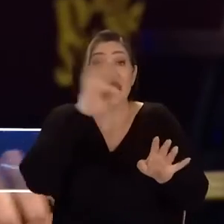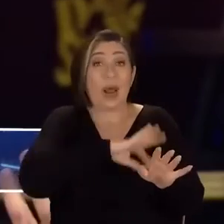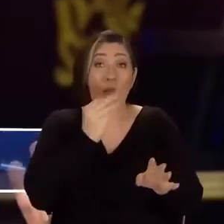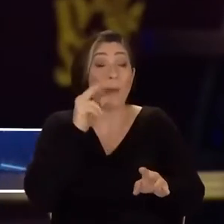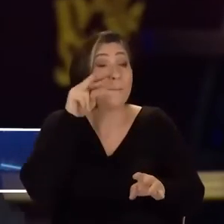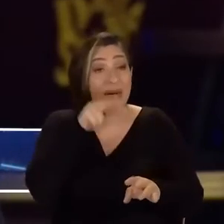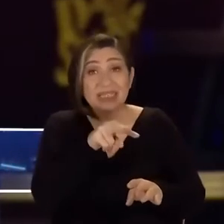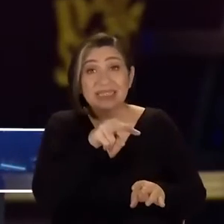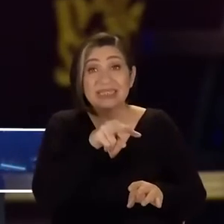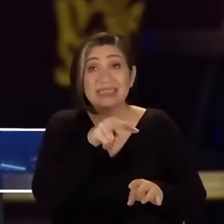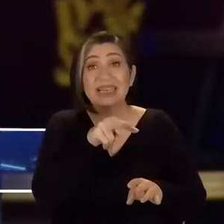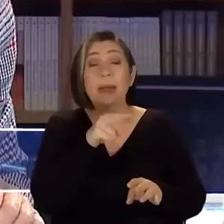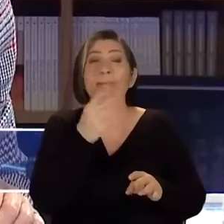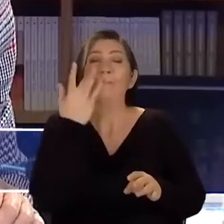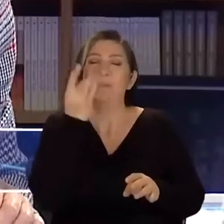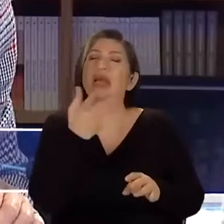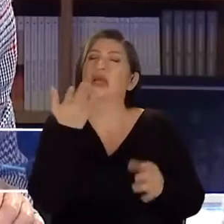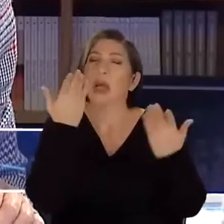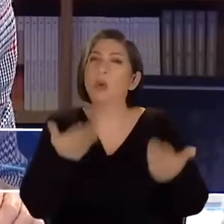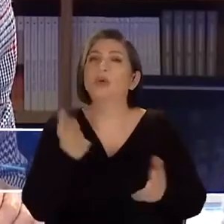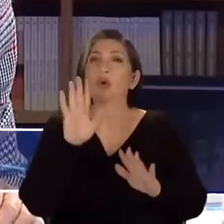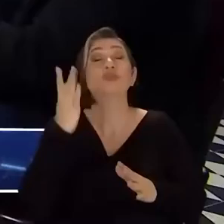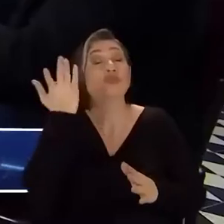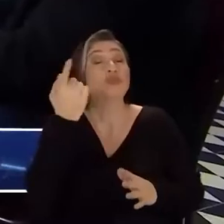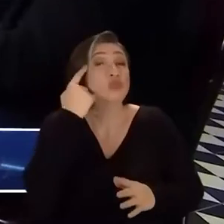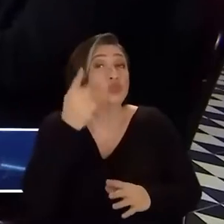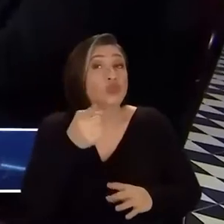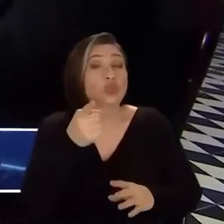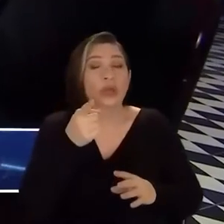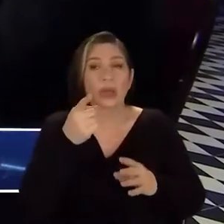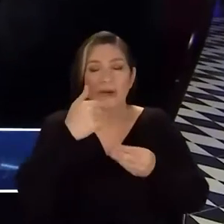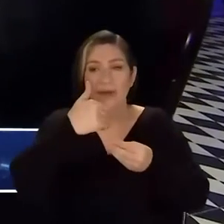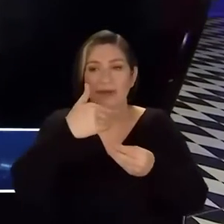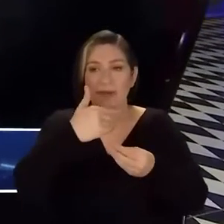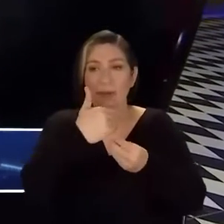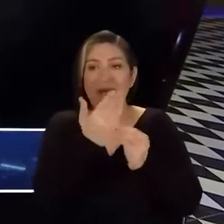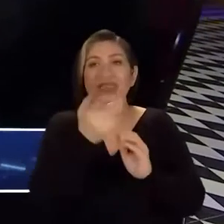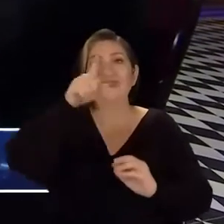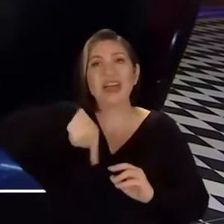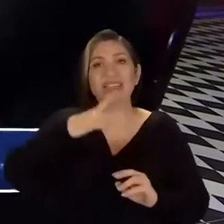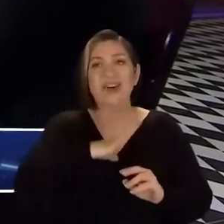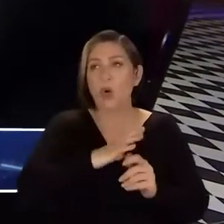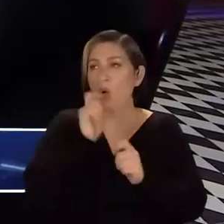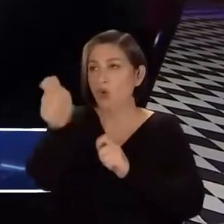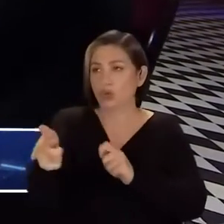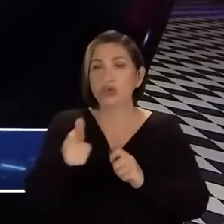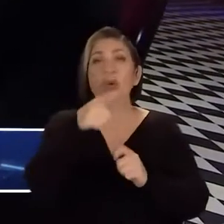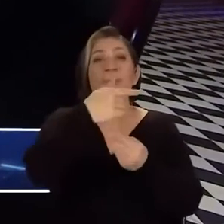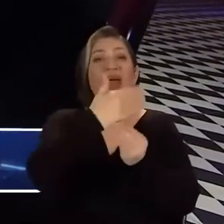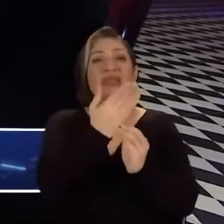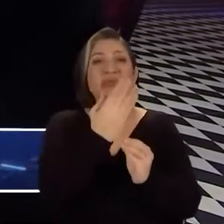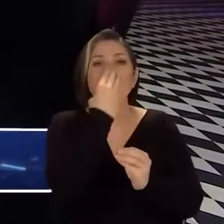bakıldığında belli ki ediliyor. Çünkü düşünün, veraset vergisini ödeyebiliyorsunuz ve mirasçılarınıza